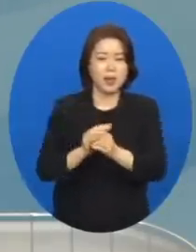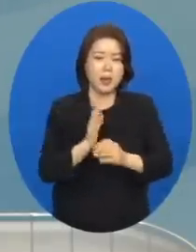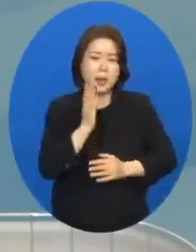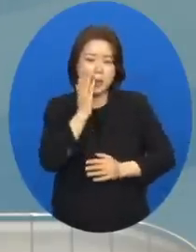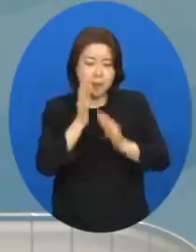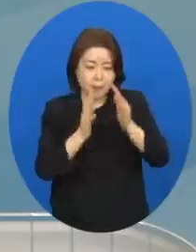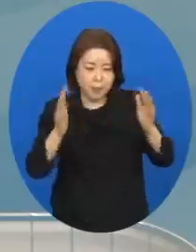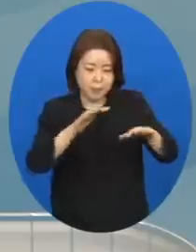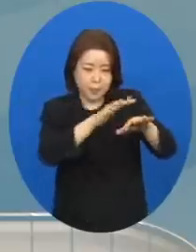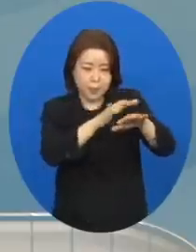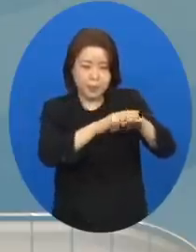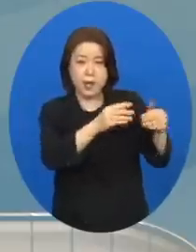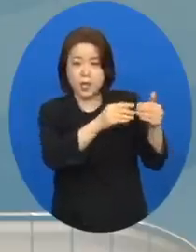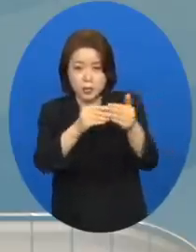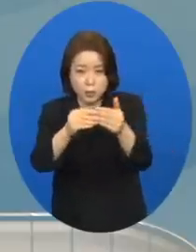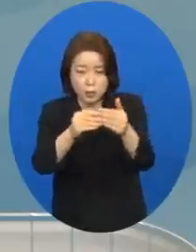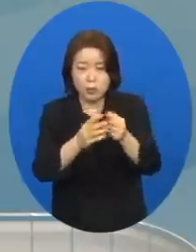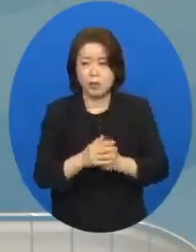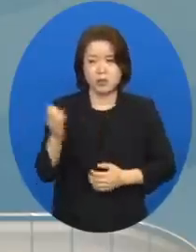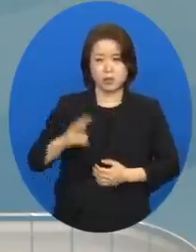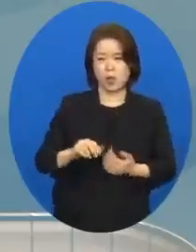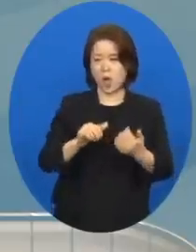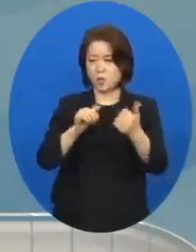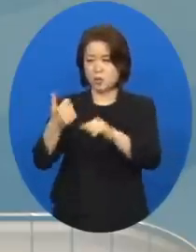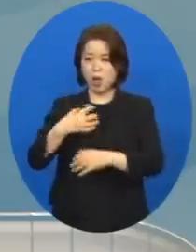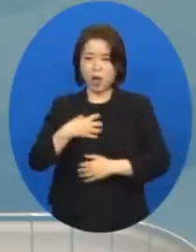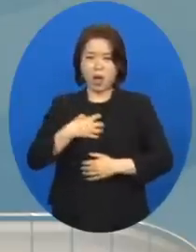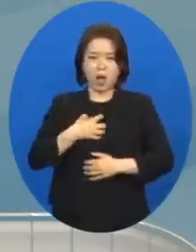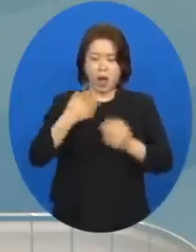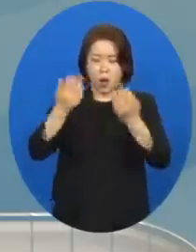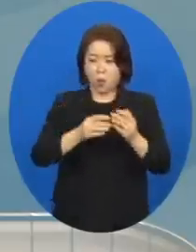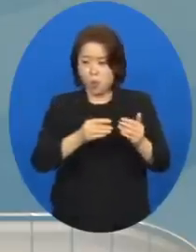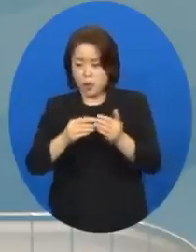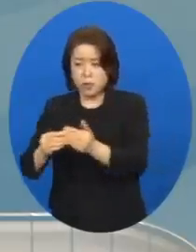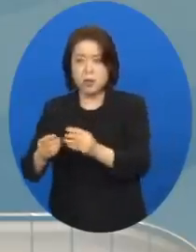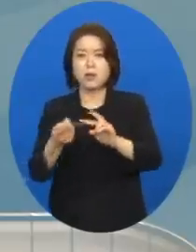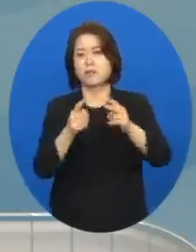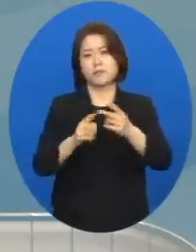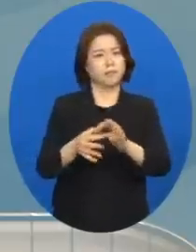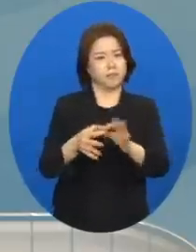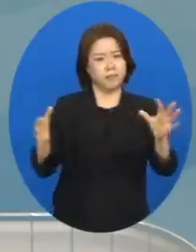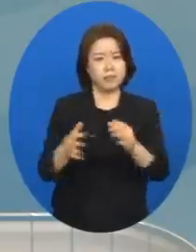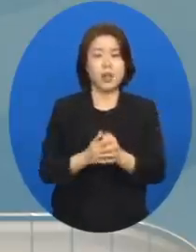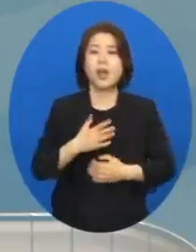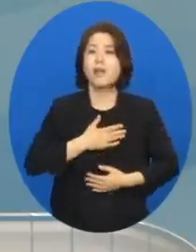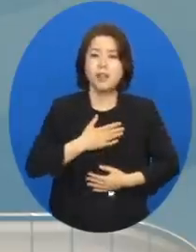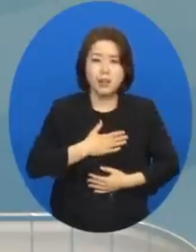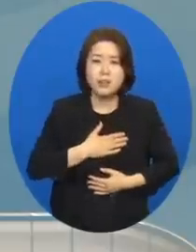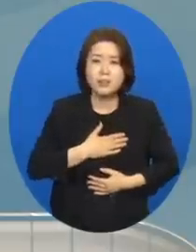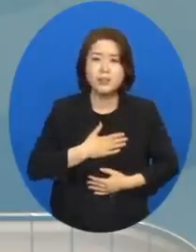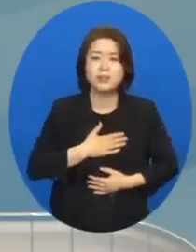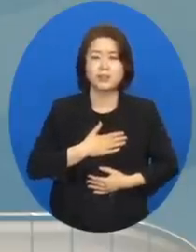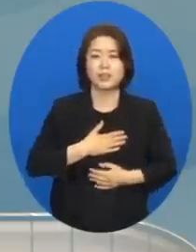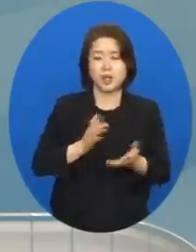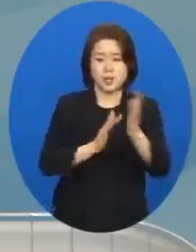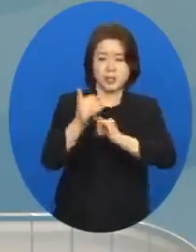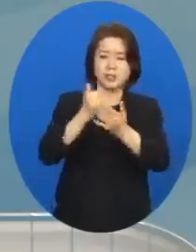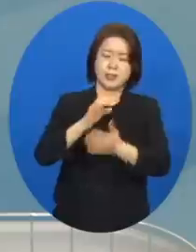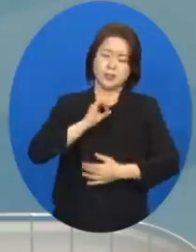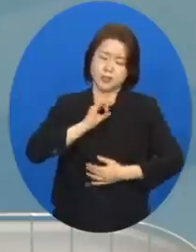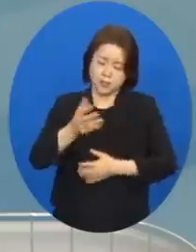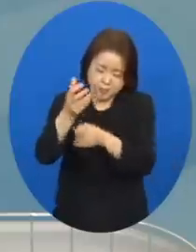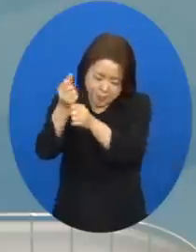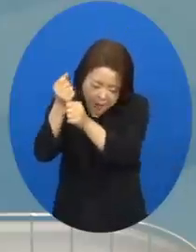초장으로 인도하시든 사망의 음침한 골짜기로 이끌어 가시든 나는 예수님만